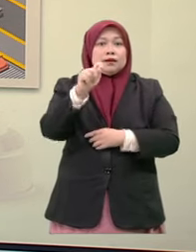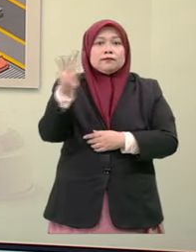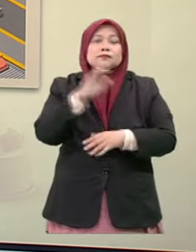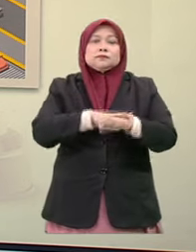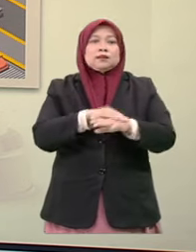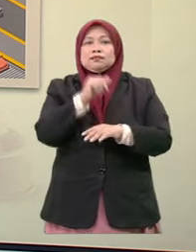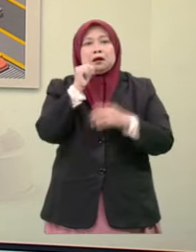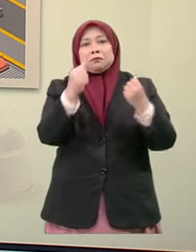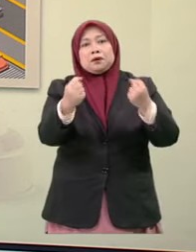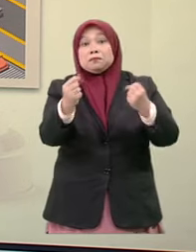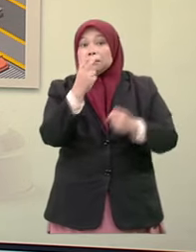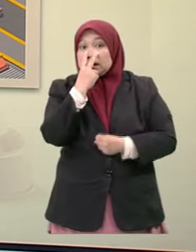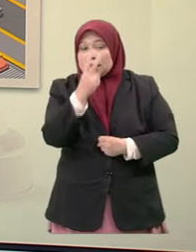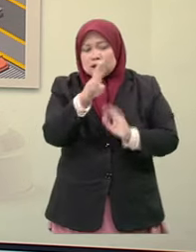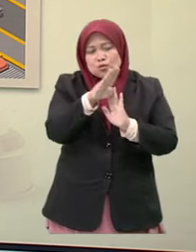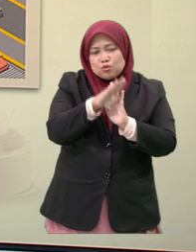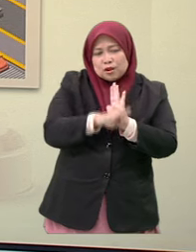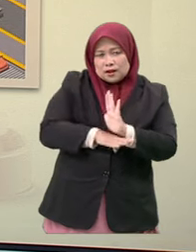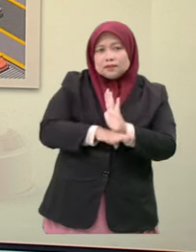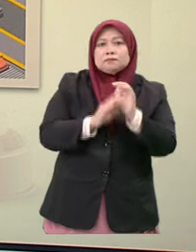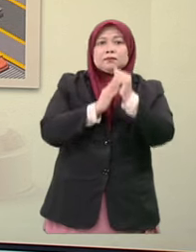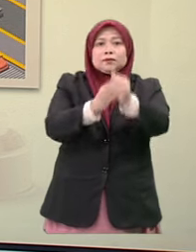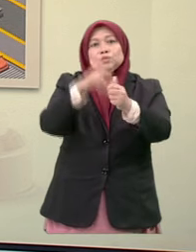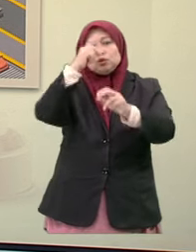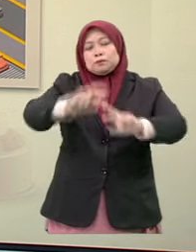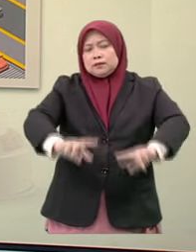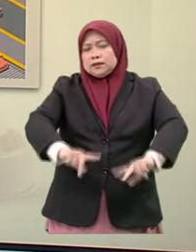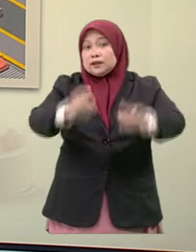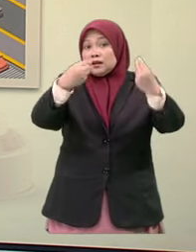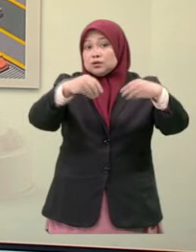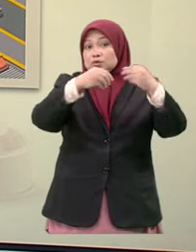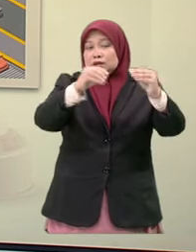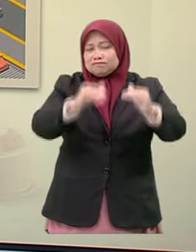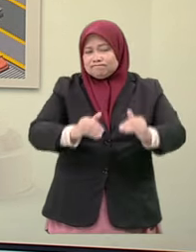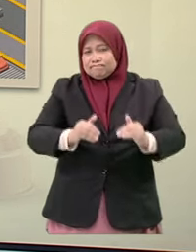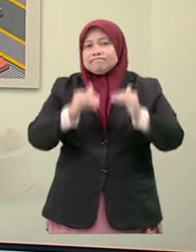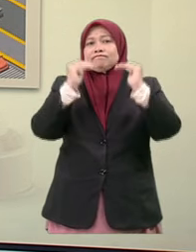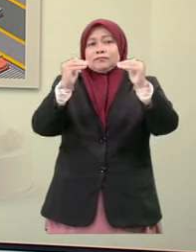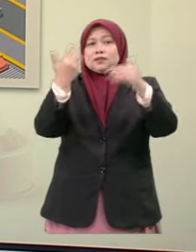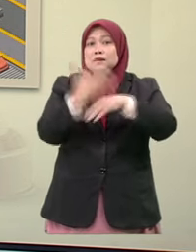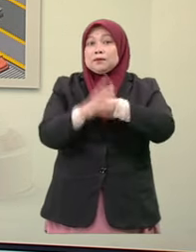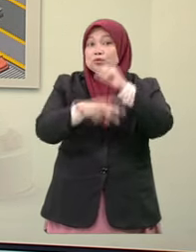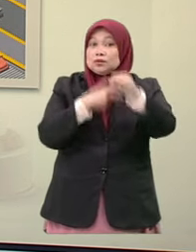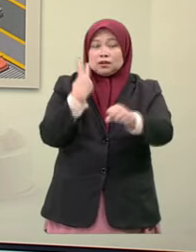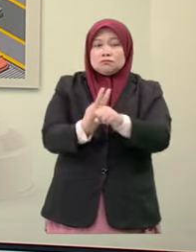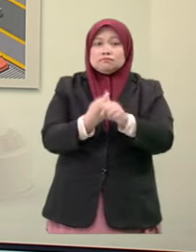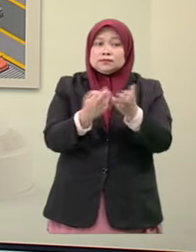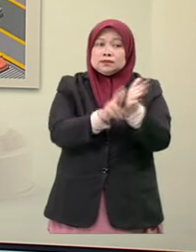mampan memandangkan kekurangan pemacu untuk meningkatkan jualan ke paras tertinggi selepas